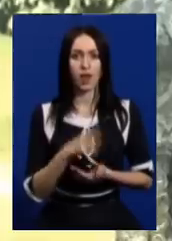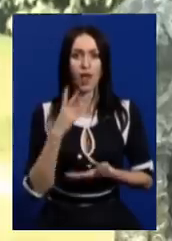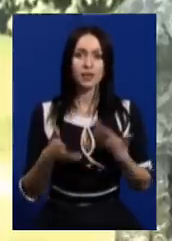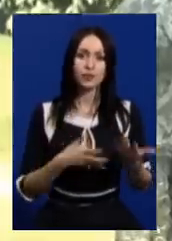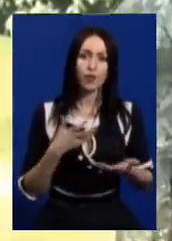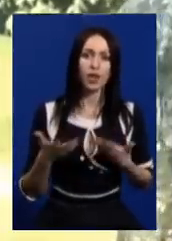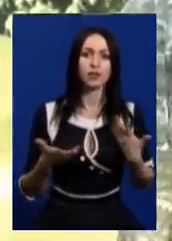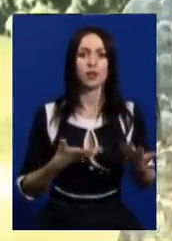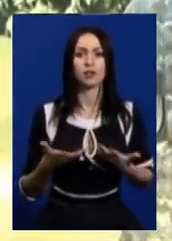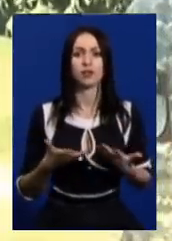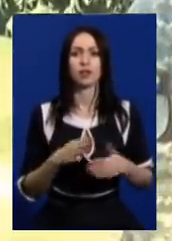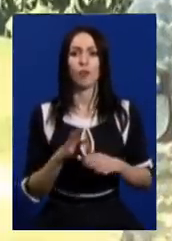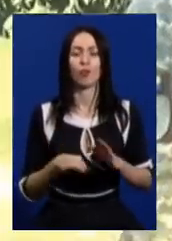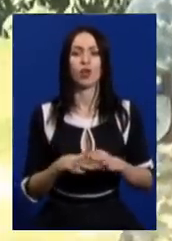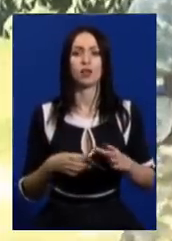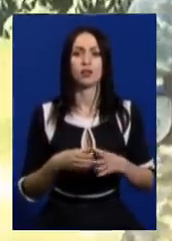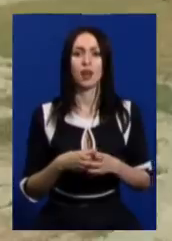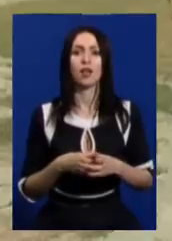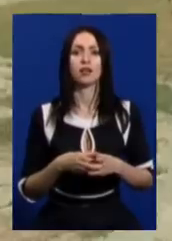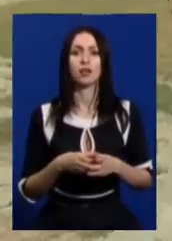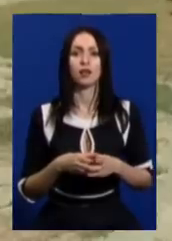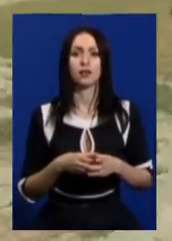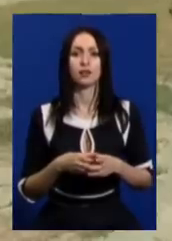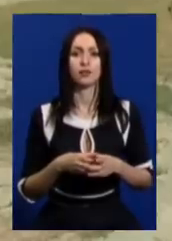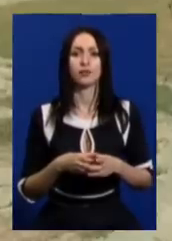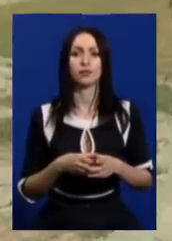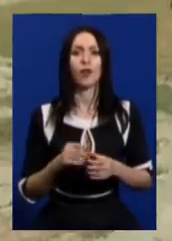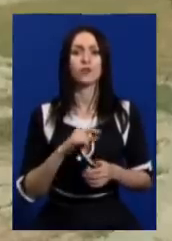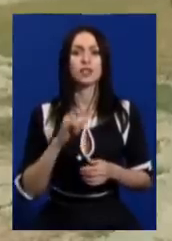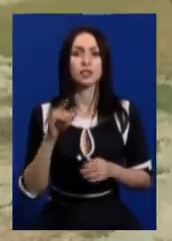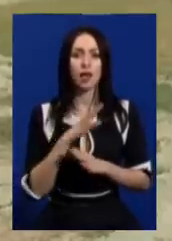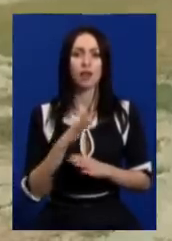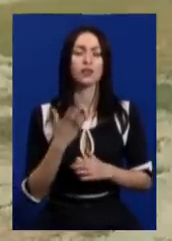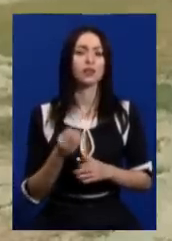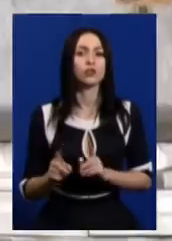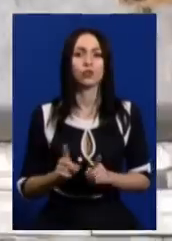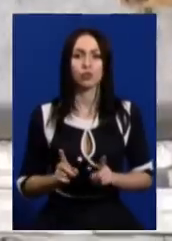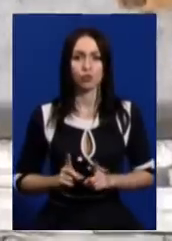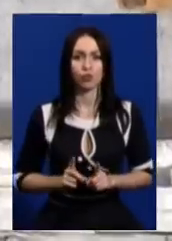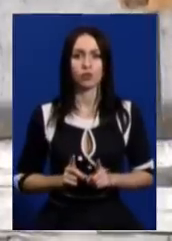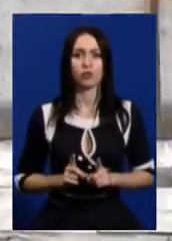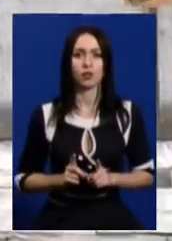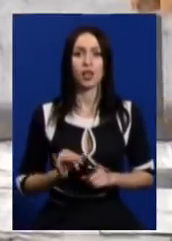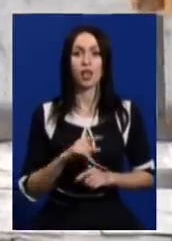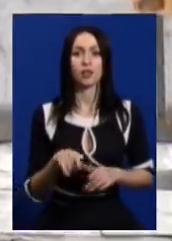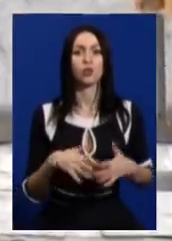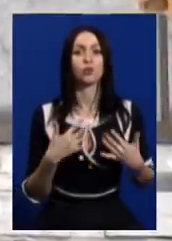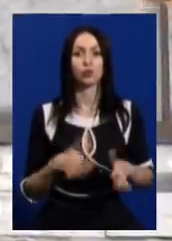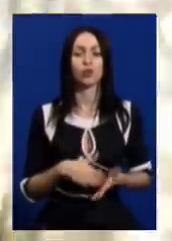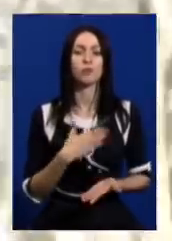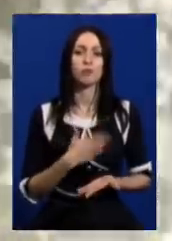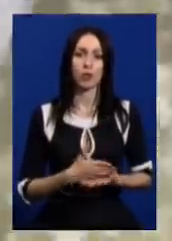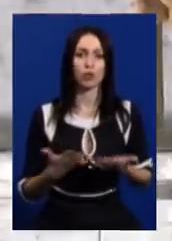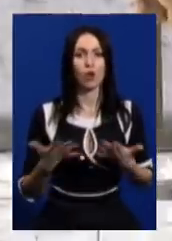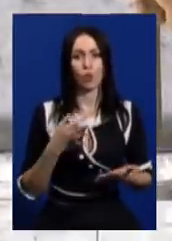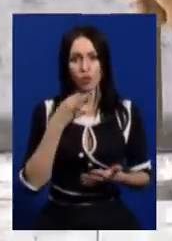каких-то подразделениях, десантные подразделения, еще что-то. И они уже имеют какой-то